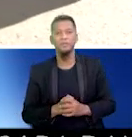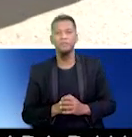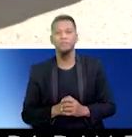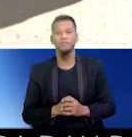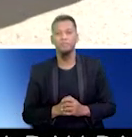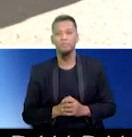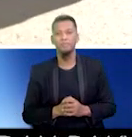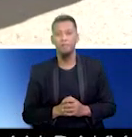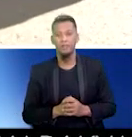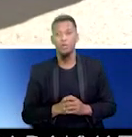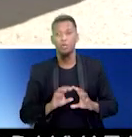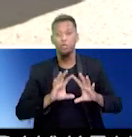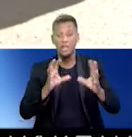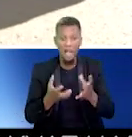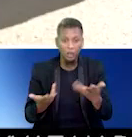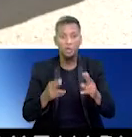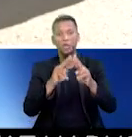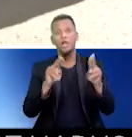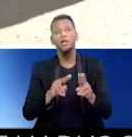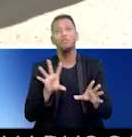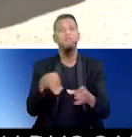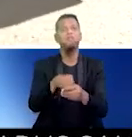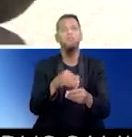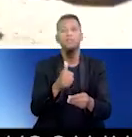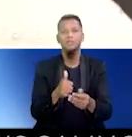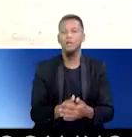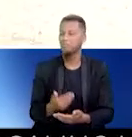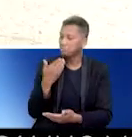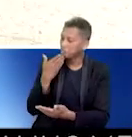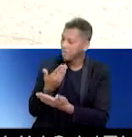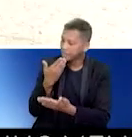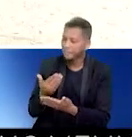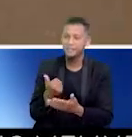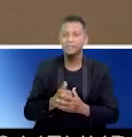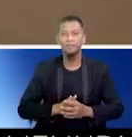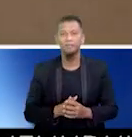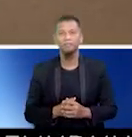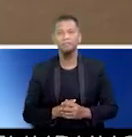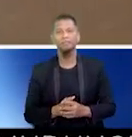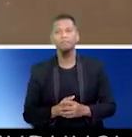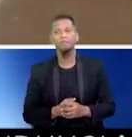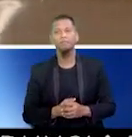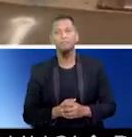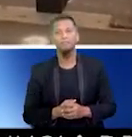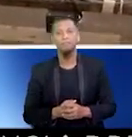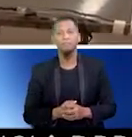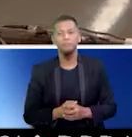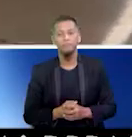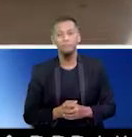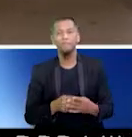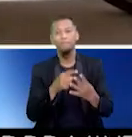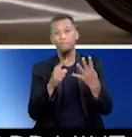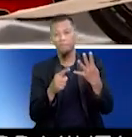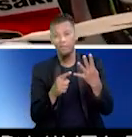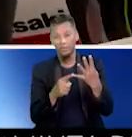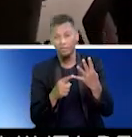ke internasional. Baik, terima kasih Mas Fauzi. Ya pemirsa, seri keempat balap motor yang diadakan Polda Metro